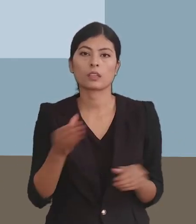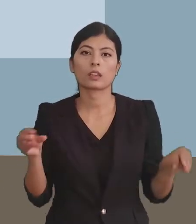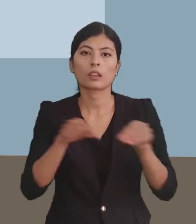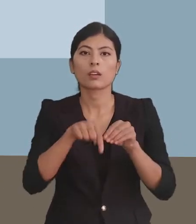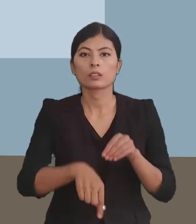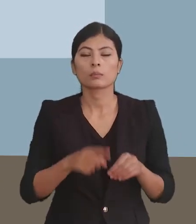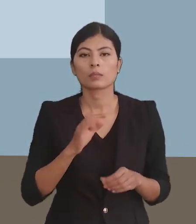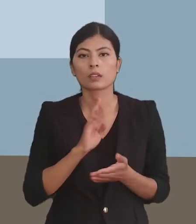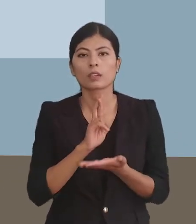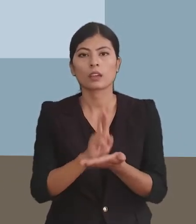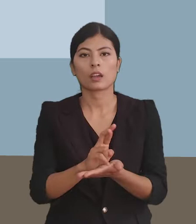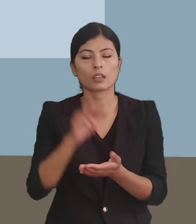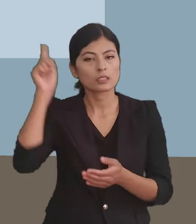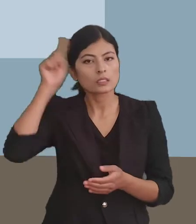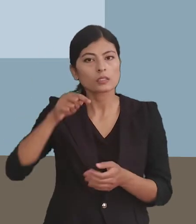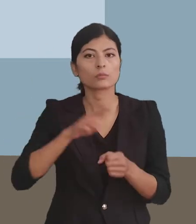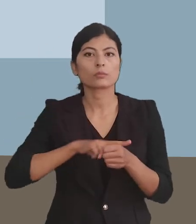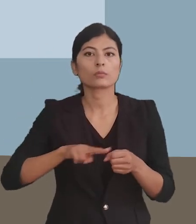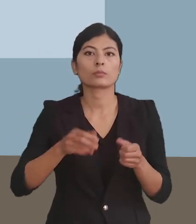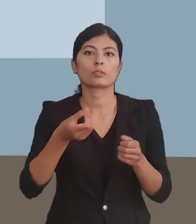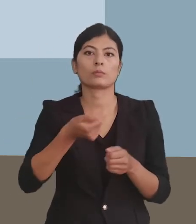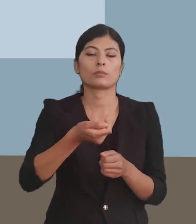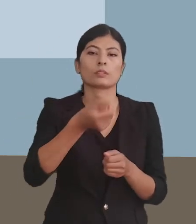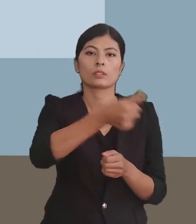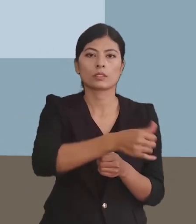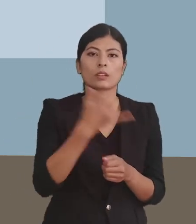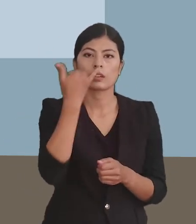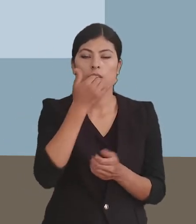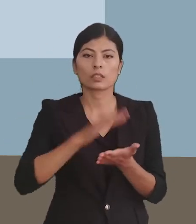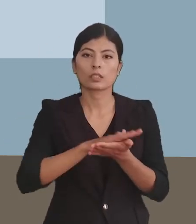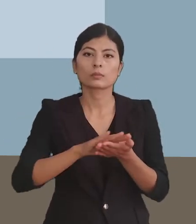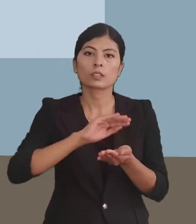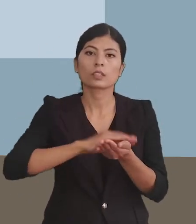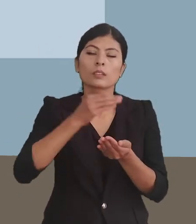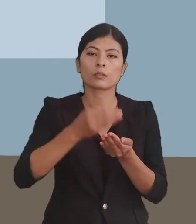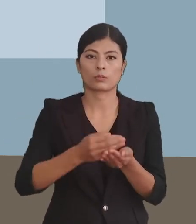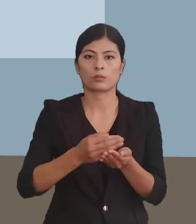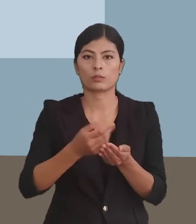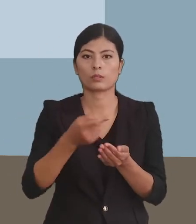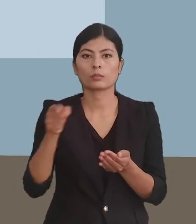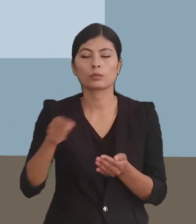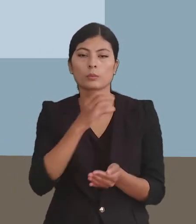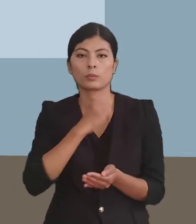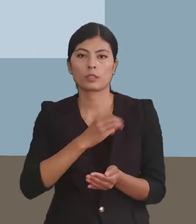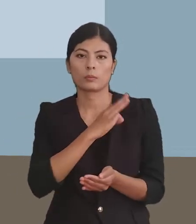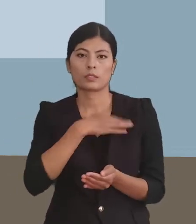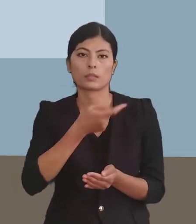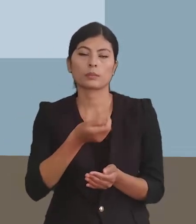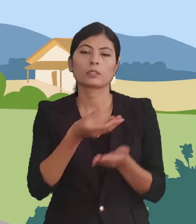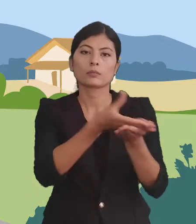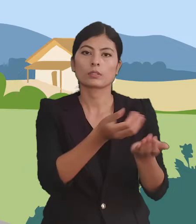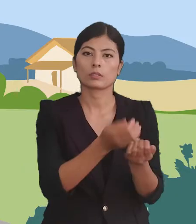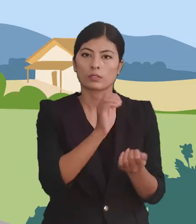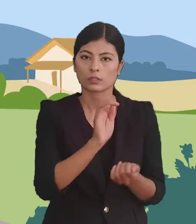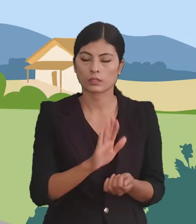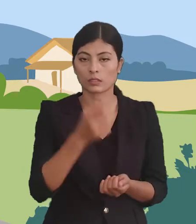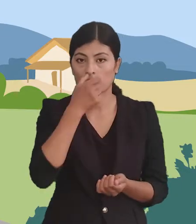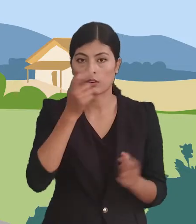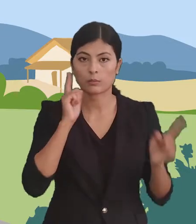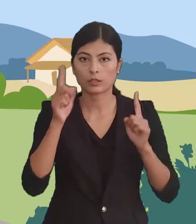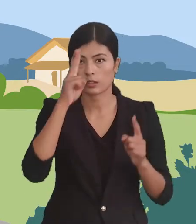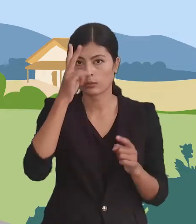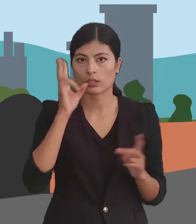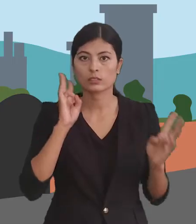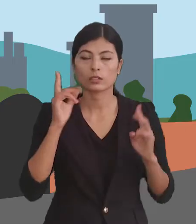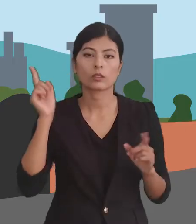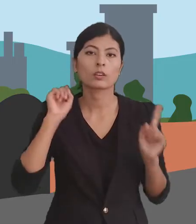स्वरूप उपलब्ध करावेला लैंगिक हिंसा निवारण कोष के रकम पीड़ित के उपलब्ध करायल जा सकते है। गाँव पालिका चाहे